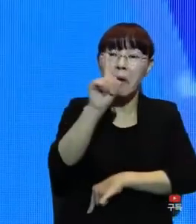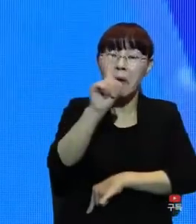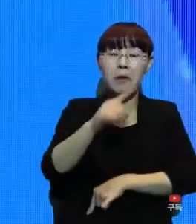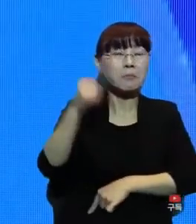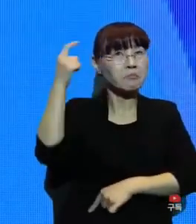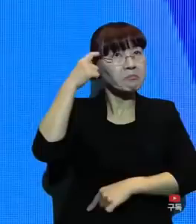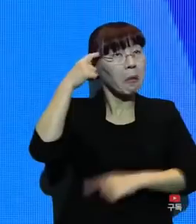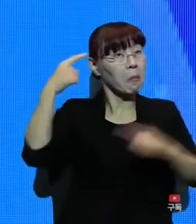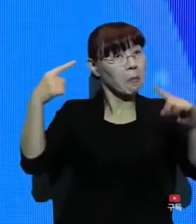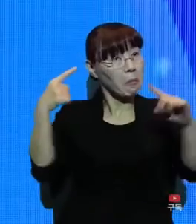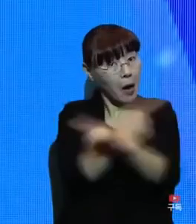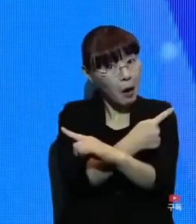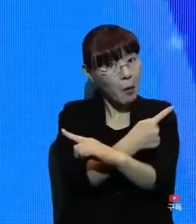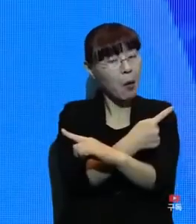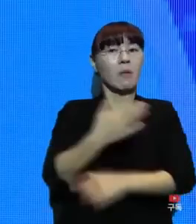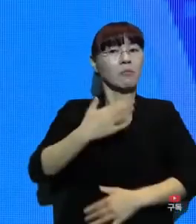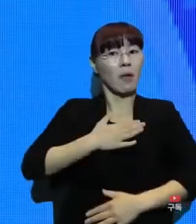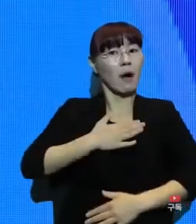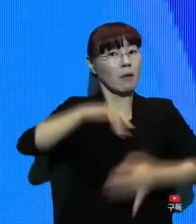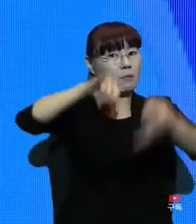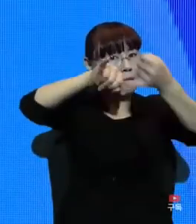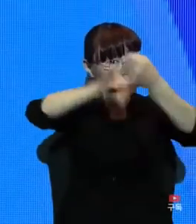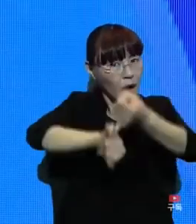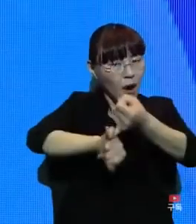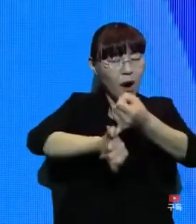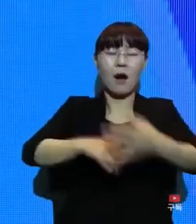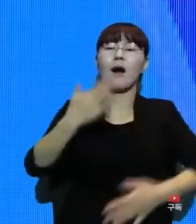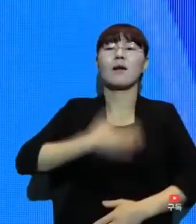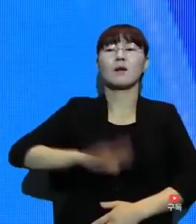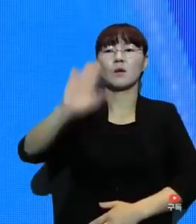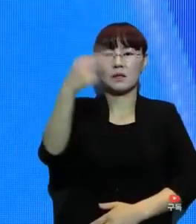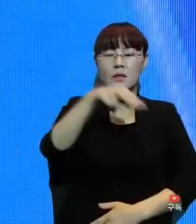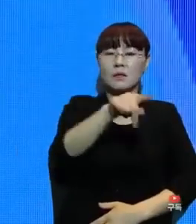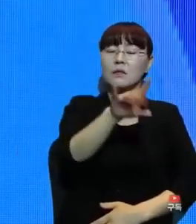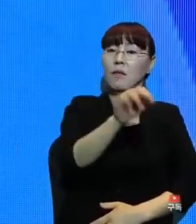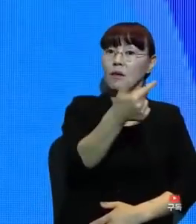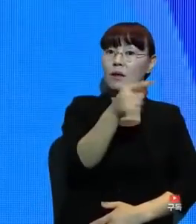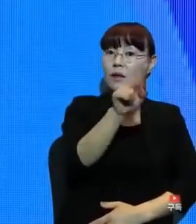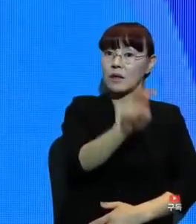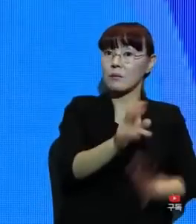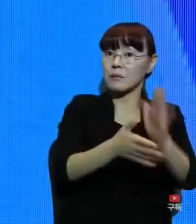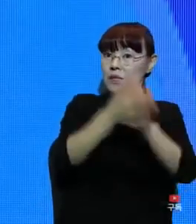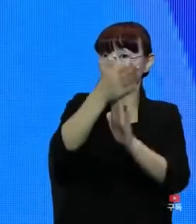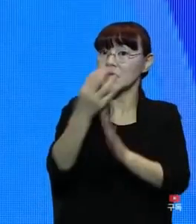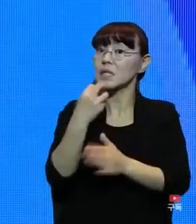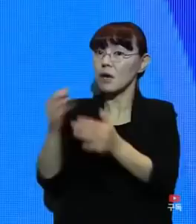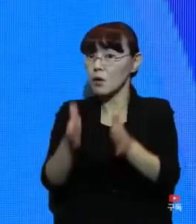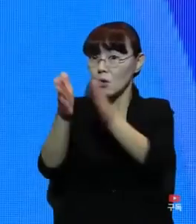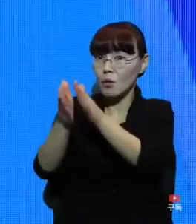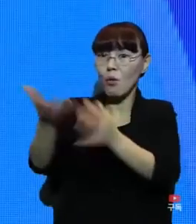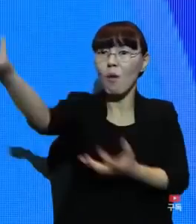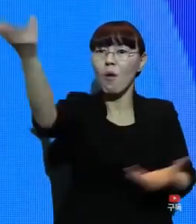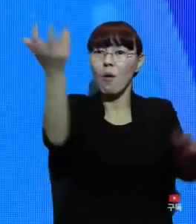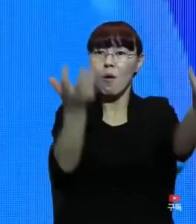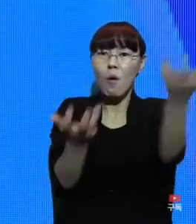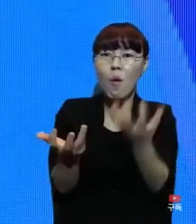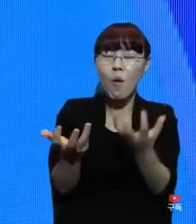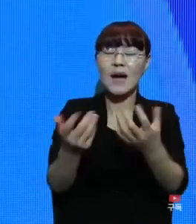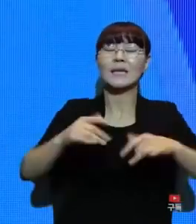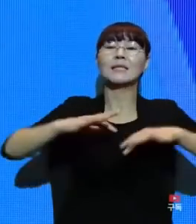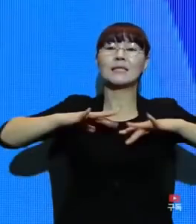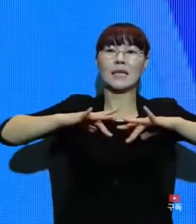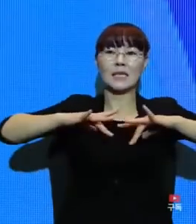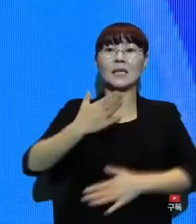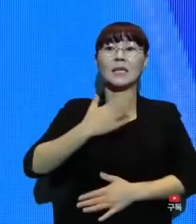바꾸고 지켜 주는 구나 라는 걸 제가 마시겠습니다 성남시와 경기도를 이사가고 싶은 도시 자랑스러운 내